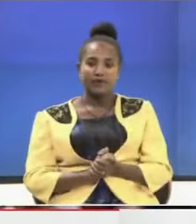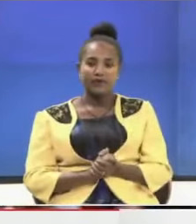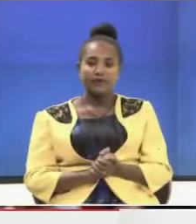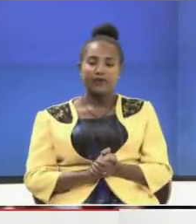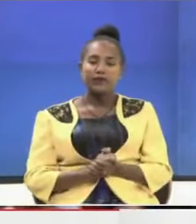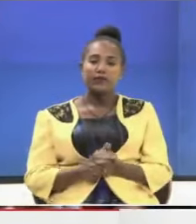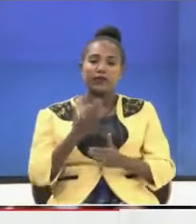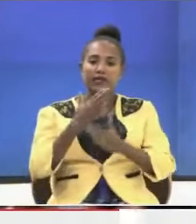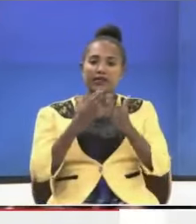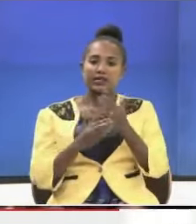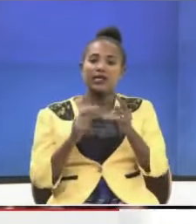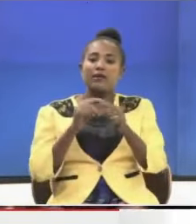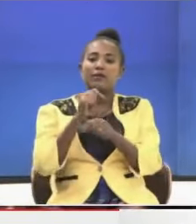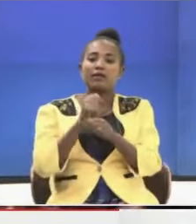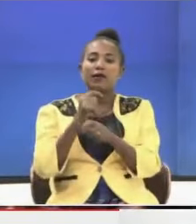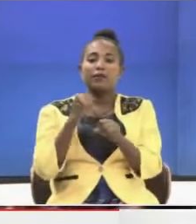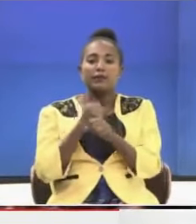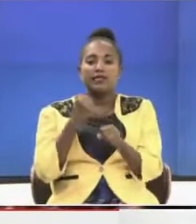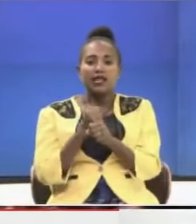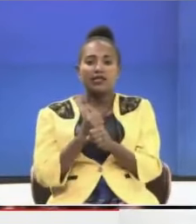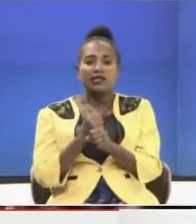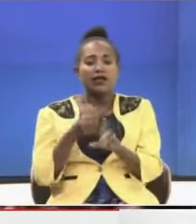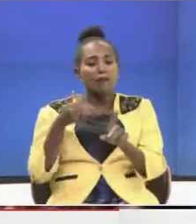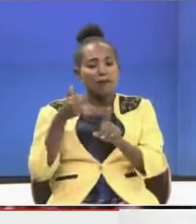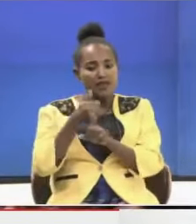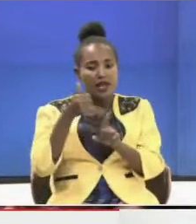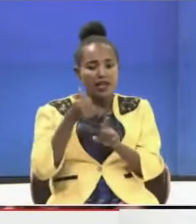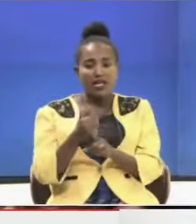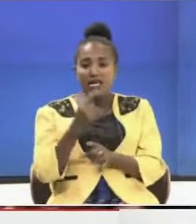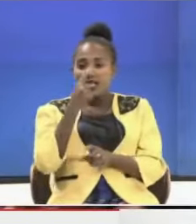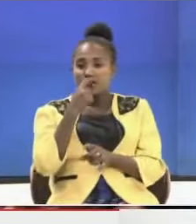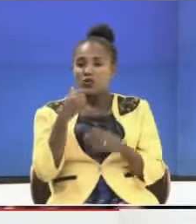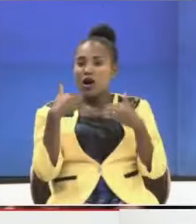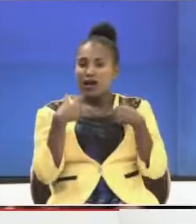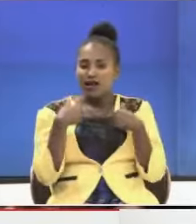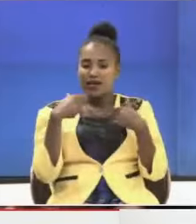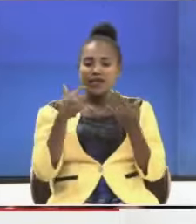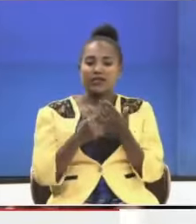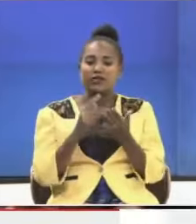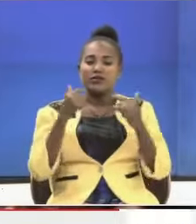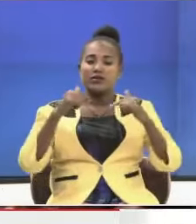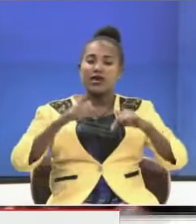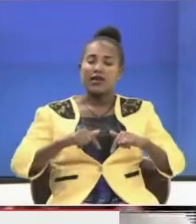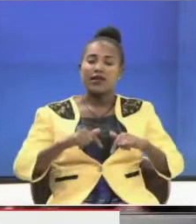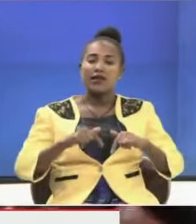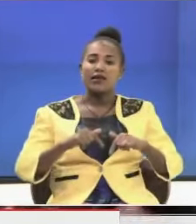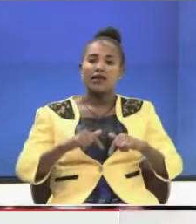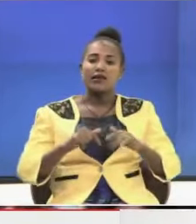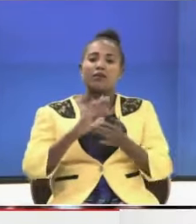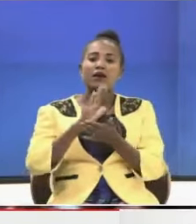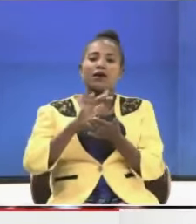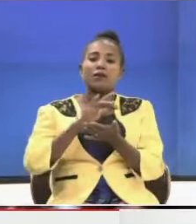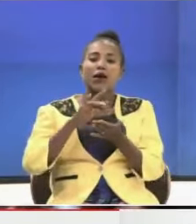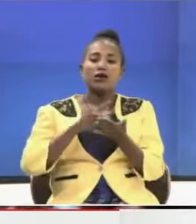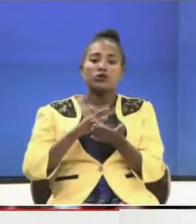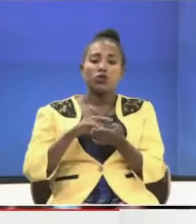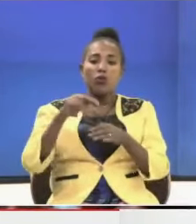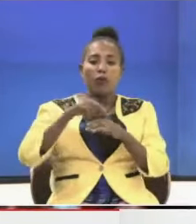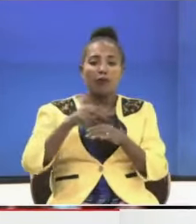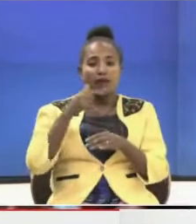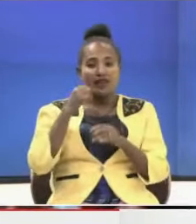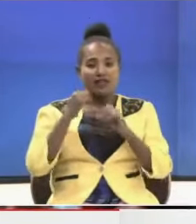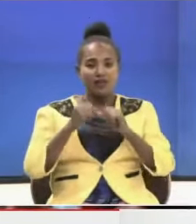ማደራጀት፣ በተግባር መስራት፣ መታገል ልምዱ አለን። ለዚህ ነው እግዚአብሔርም ዛሬ በመካከላችሁ ቆሜ ለመናገር